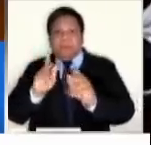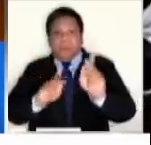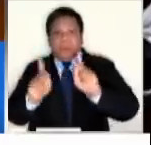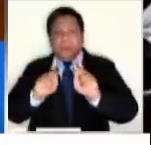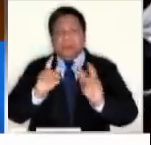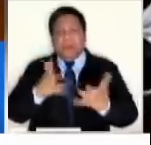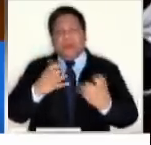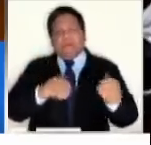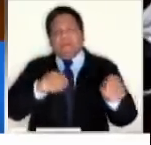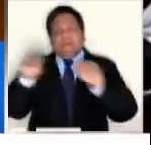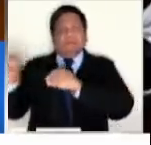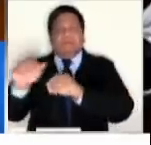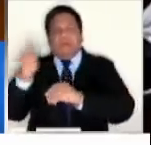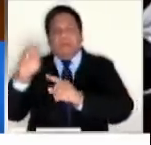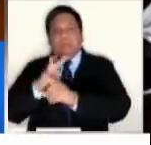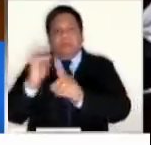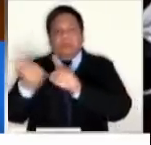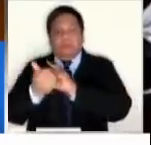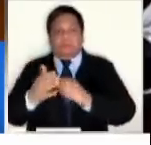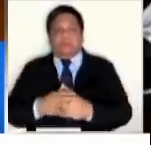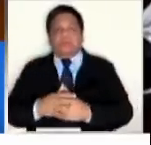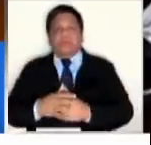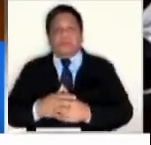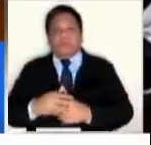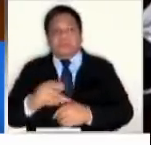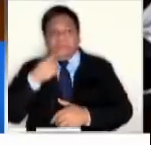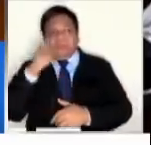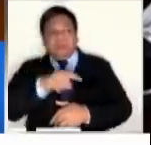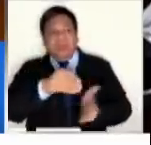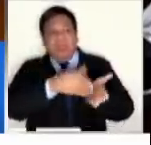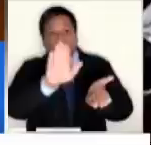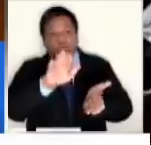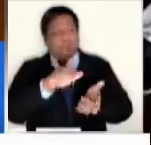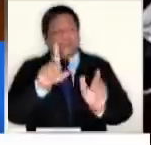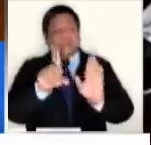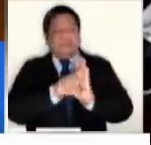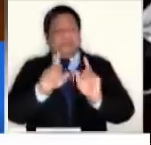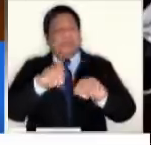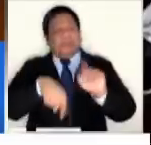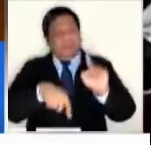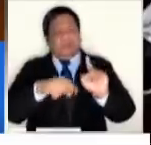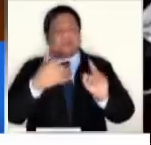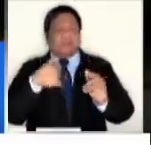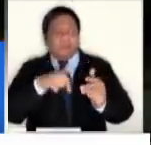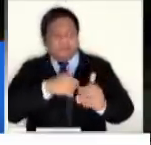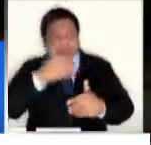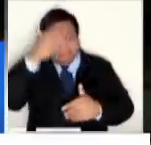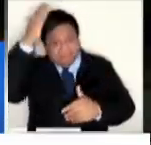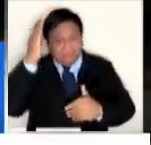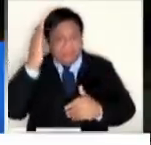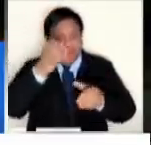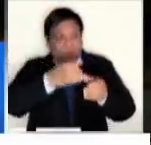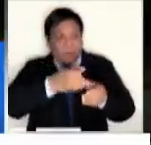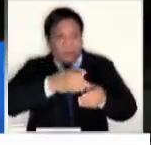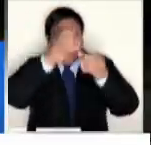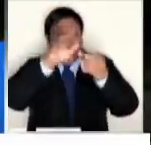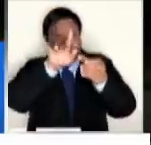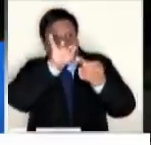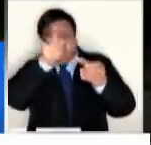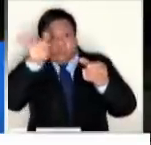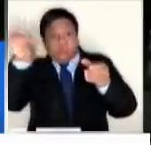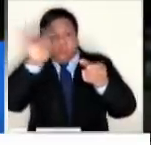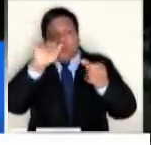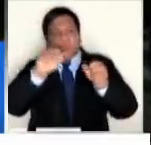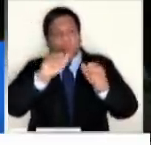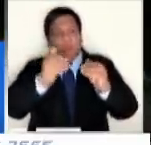krematorium kasi need naman talaga yan. So nagre-request lang kami, kung pwede, at least itaas naman nila yung chimney. Nakausap ng GMA News ang